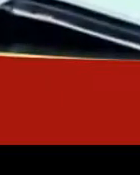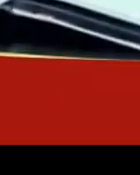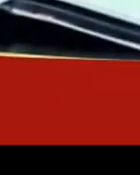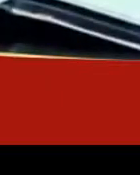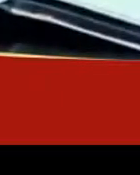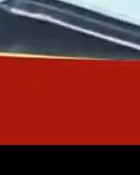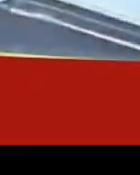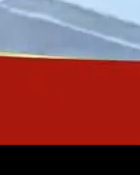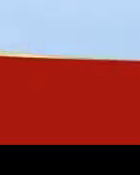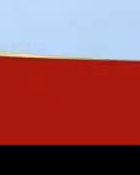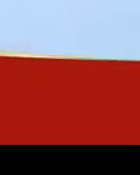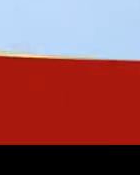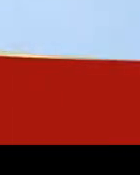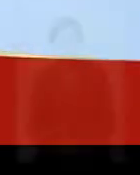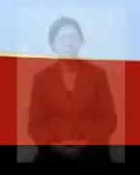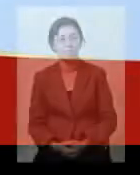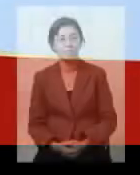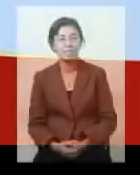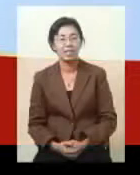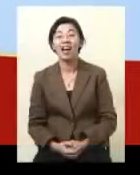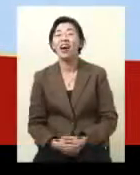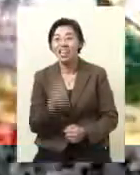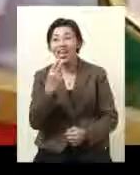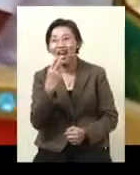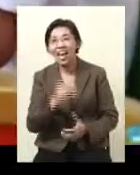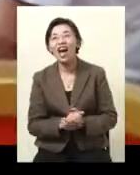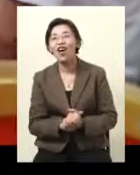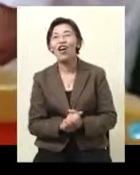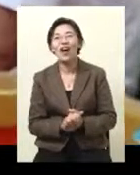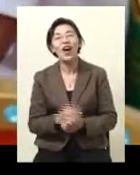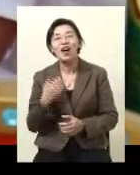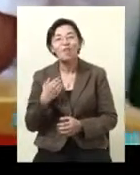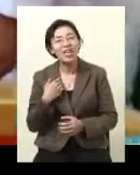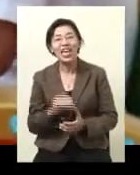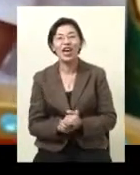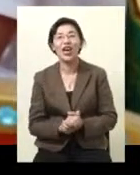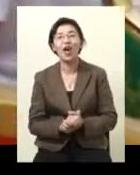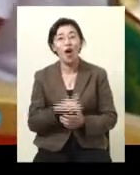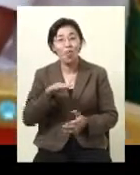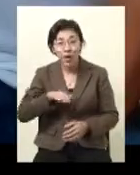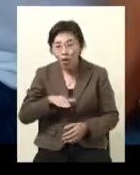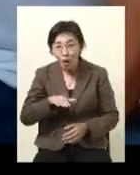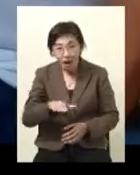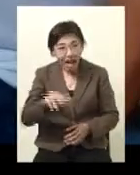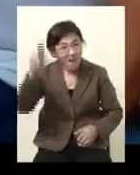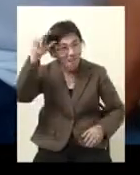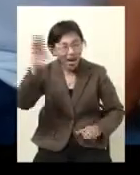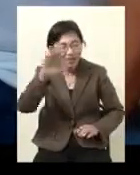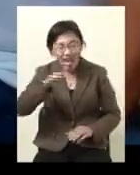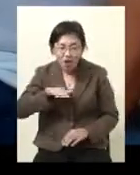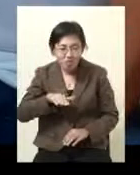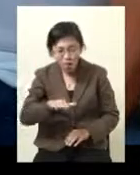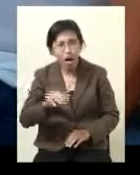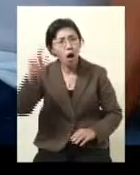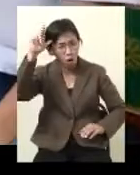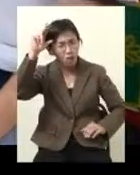ครับก็เราก็ได้ชมรอบๆของบริเวณเวเนเซียนะด้วยรถไม่ใช่รถม้าแต่ที่จริงที่นี่